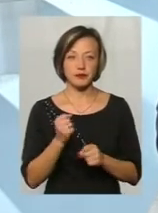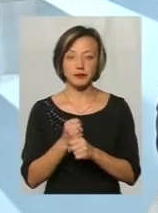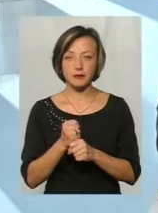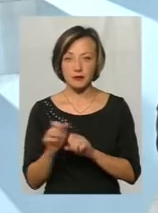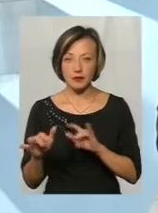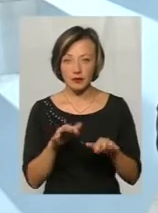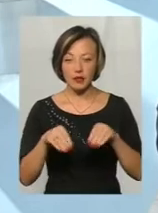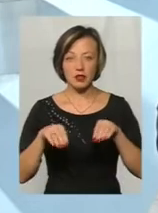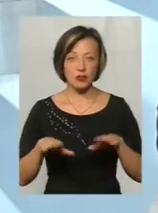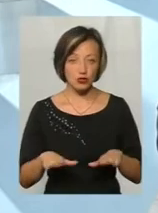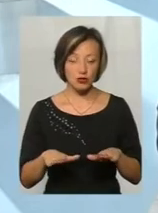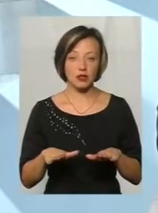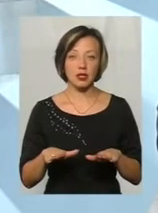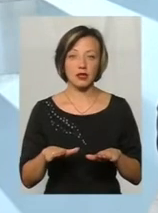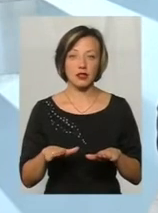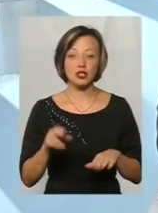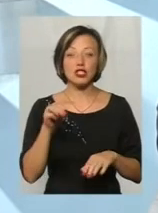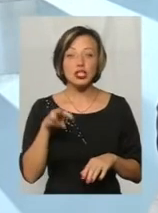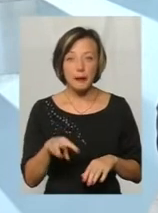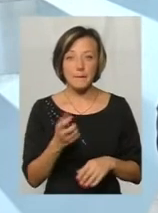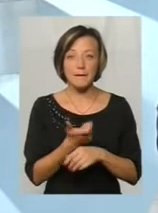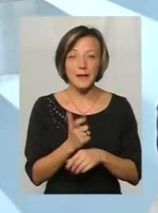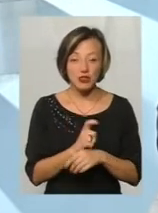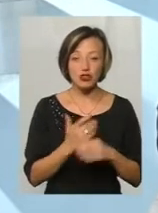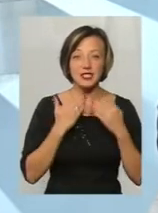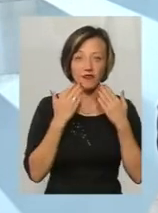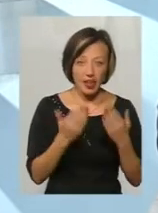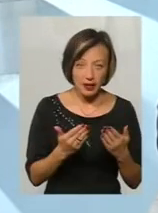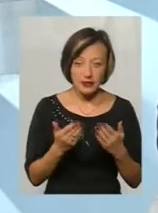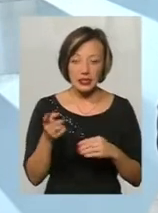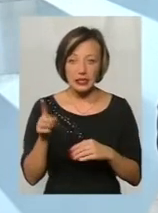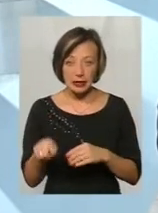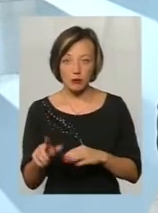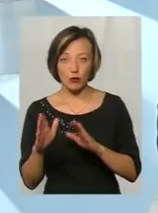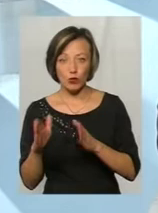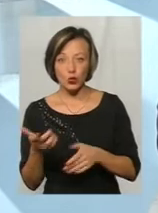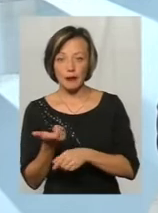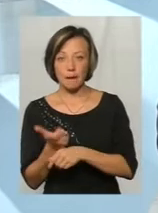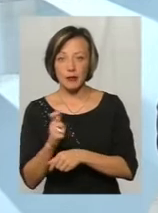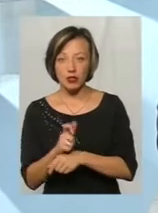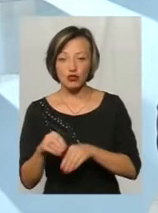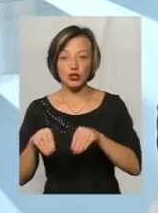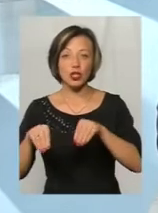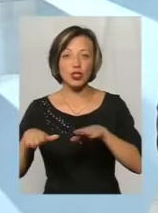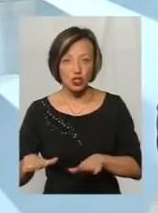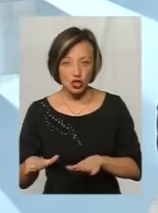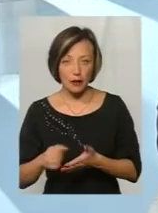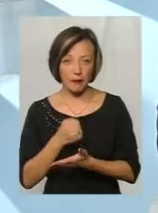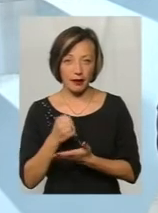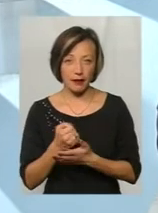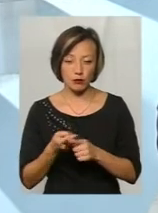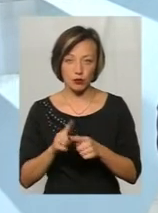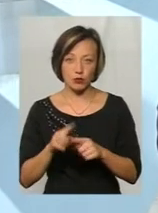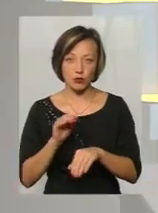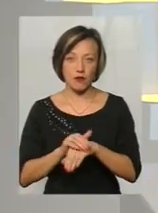прийняті якісь рішення, і чим буде більше звернень, тим, відповідно, буде і більше якихось рішень прийнятих по цьому